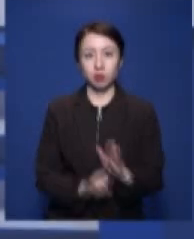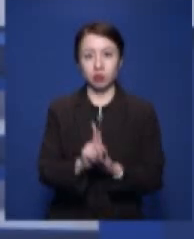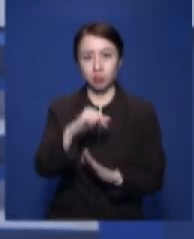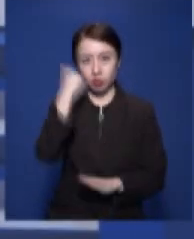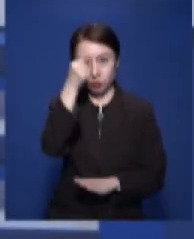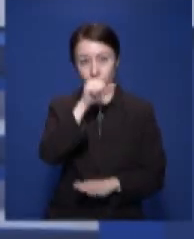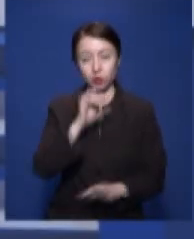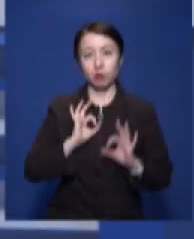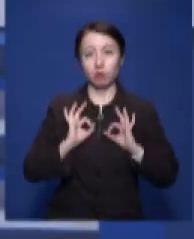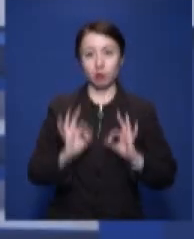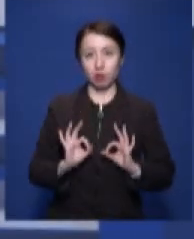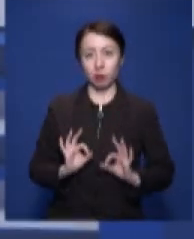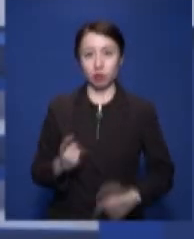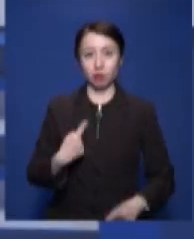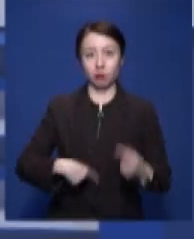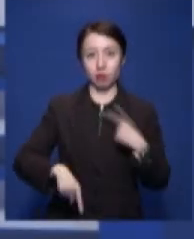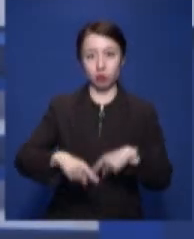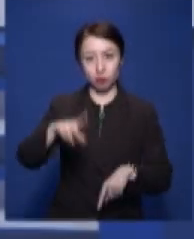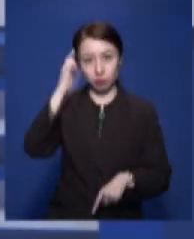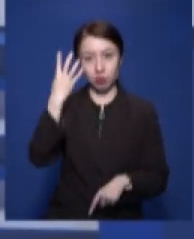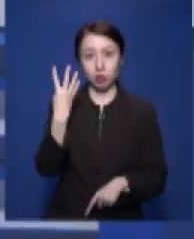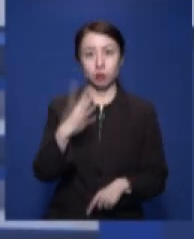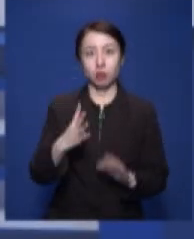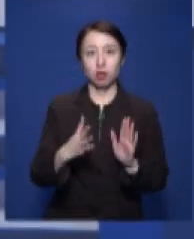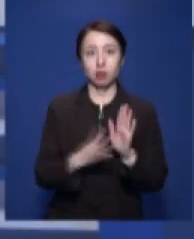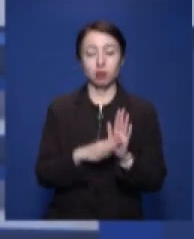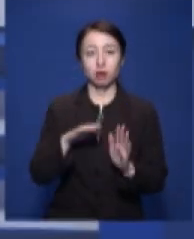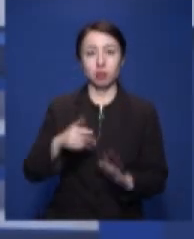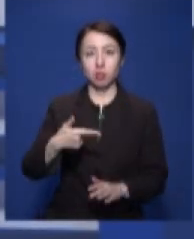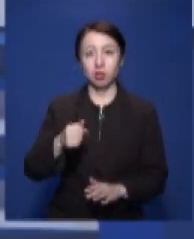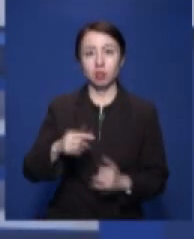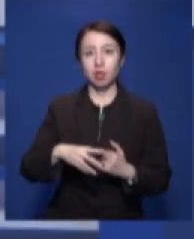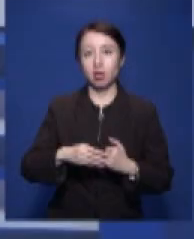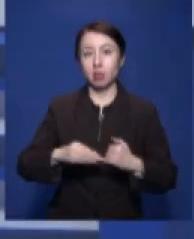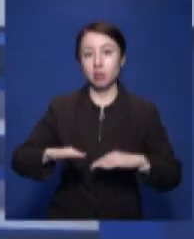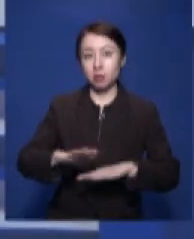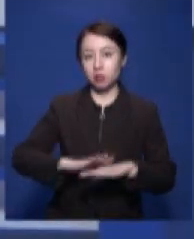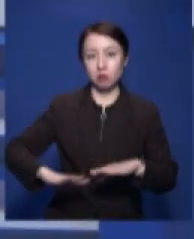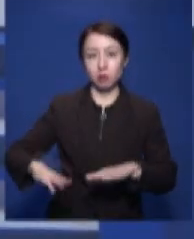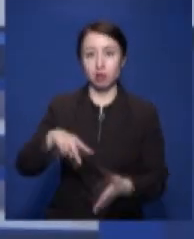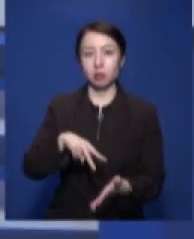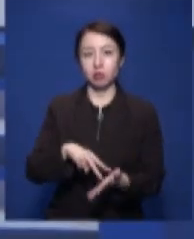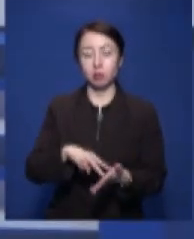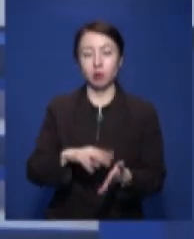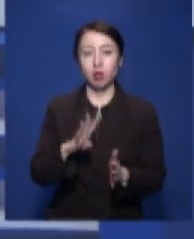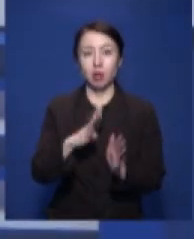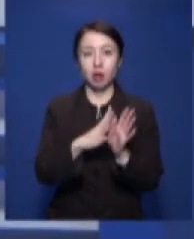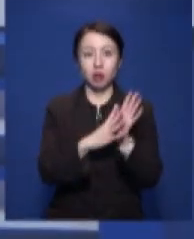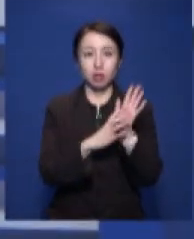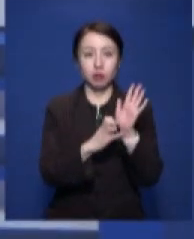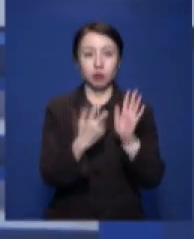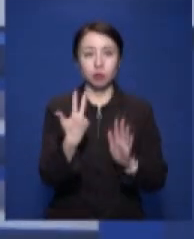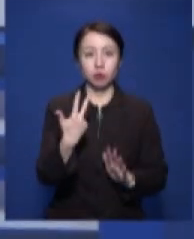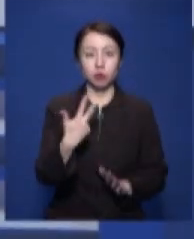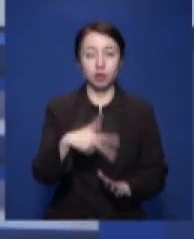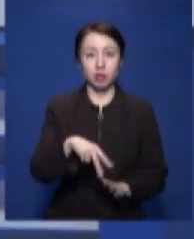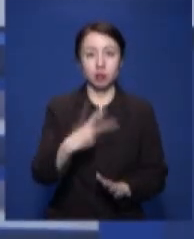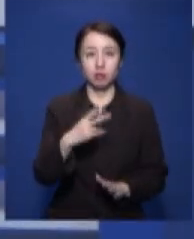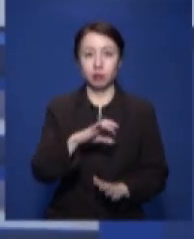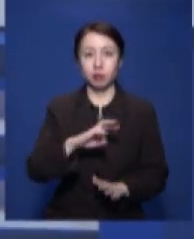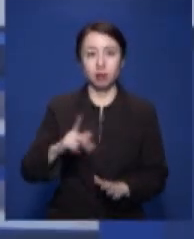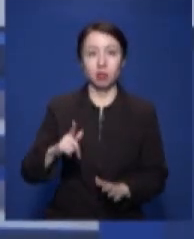с начала года Прокуроры вернули государству 49000 гектаров земель их стоимость составляет 932 млн